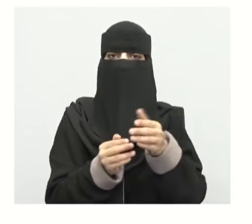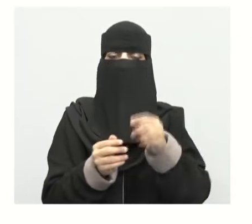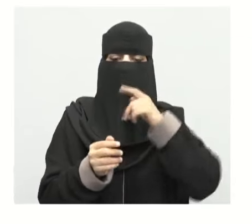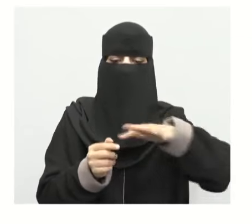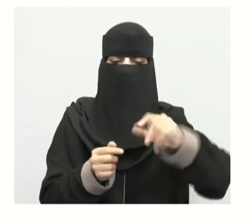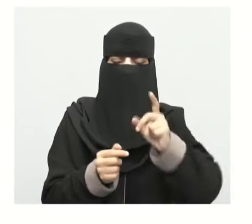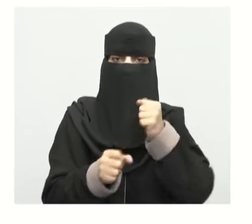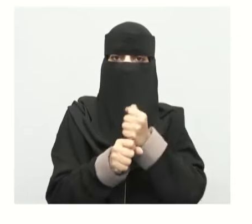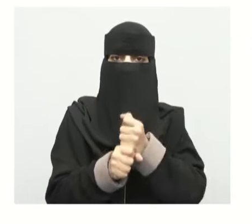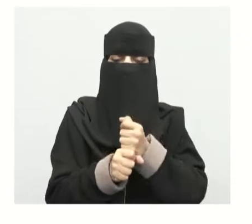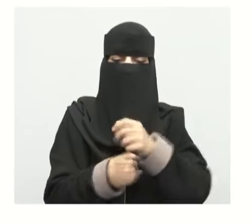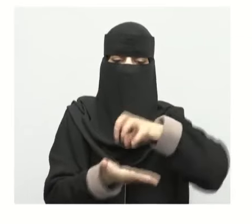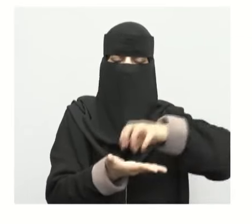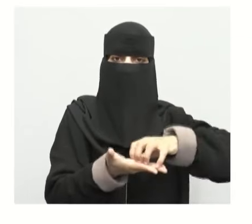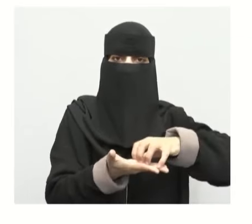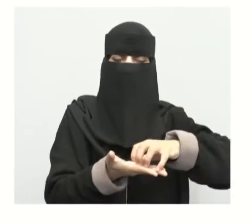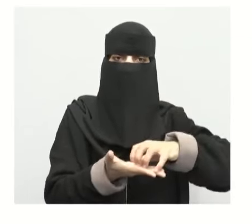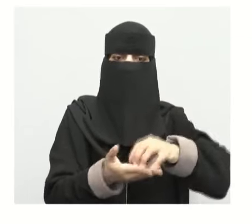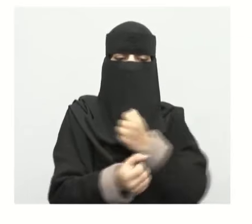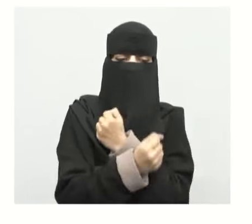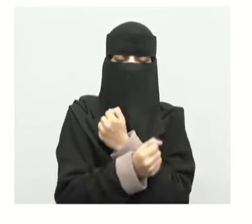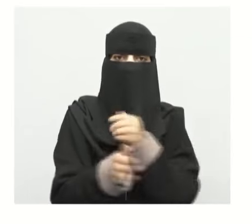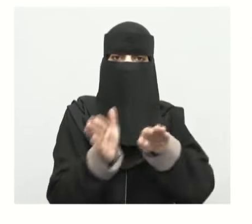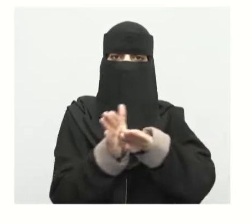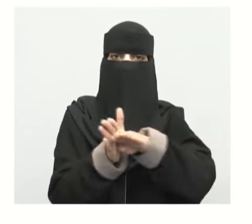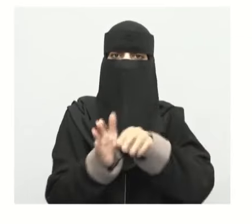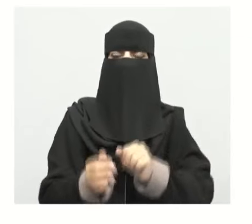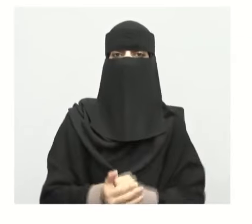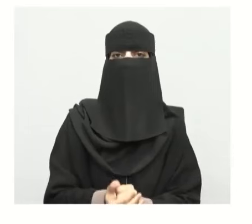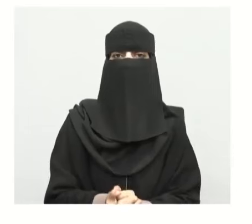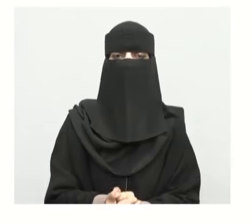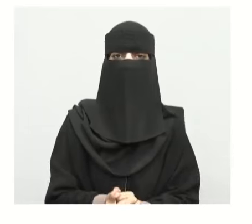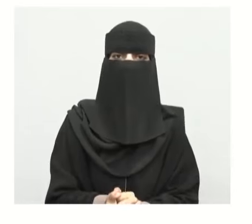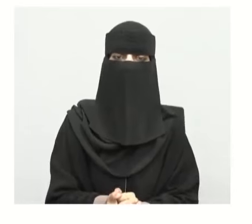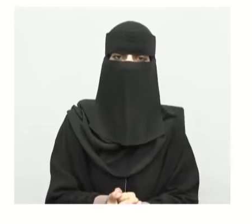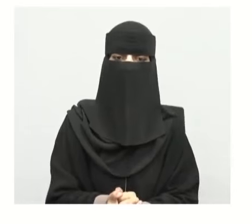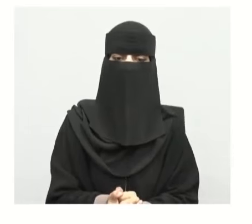للعمل في محطات توليد الطاقه والسدود